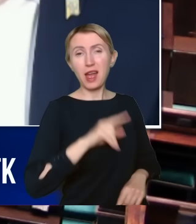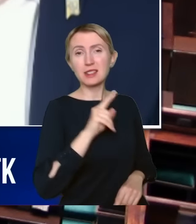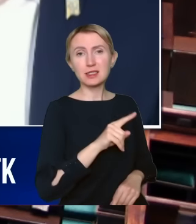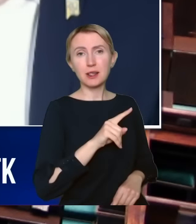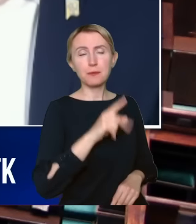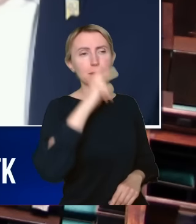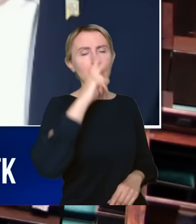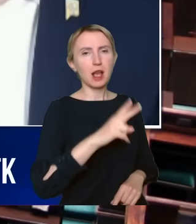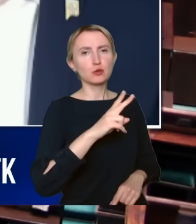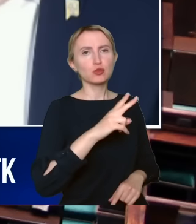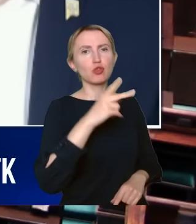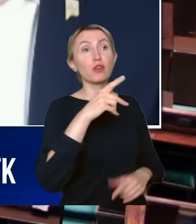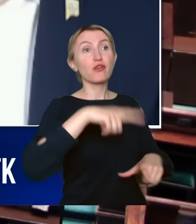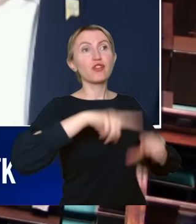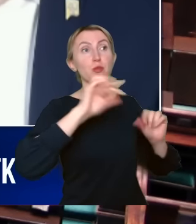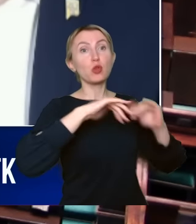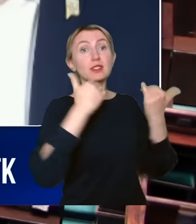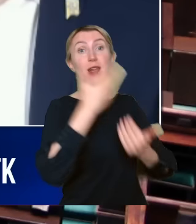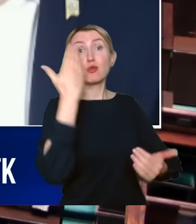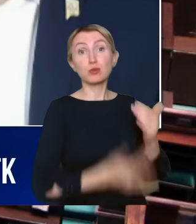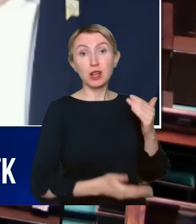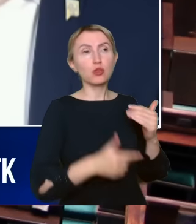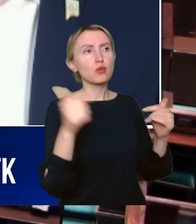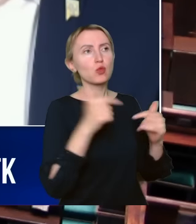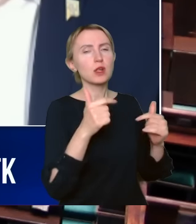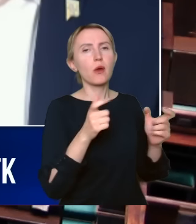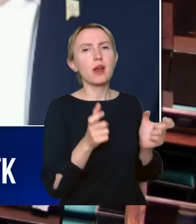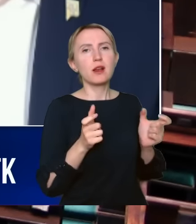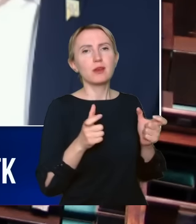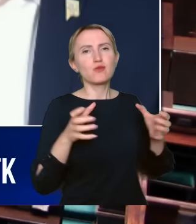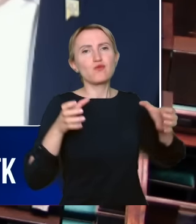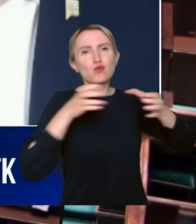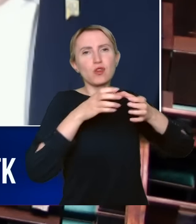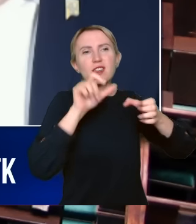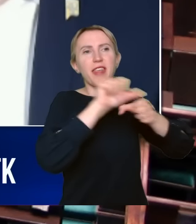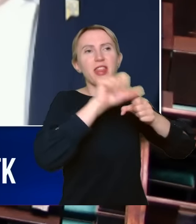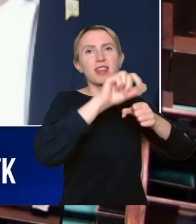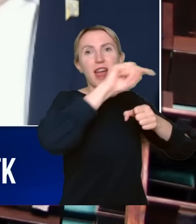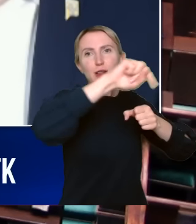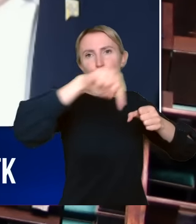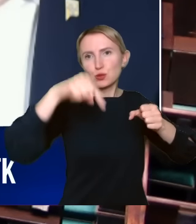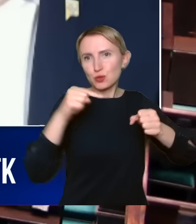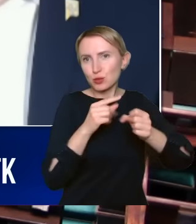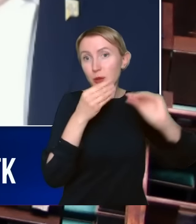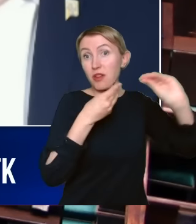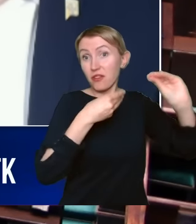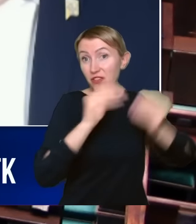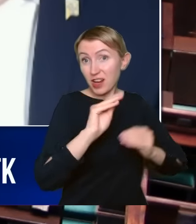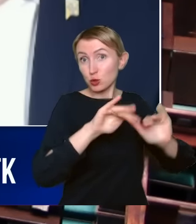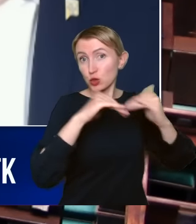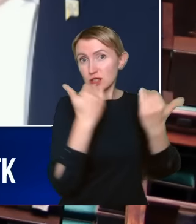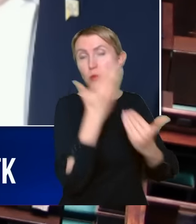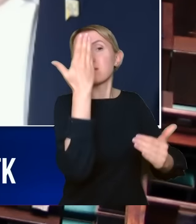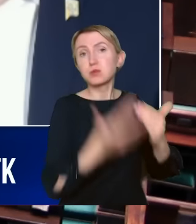pod uwagę to, że przegrał wybory do Sejmu i musiał sklecić koalicję 11 środowisk, aby zdobyć większość sejmową, przegrał z